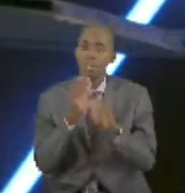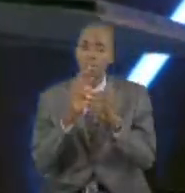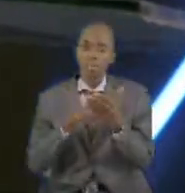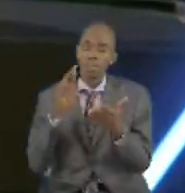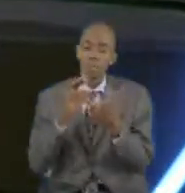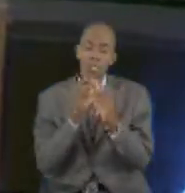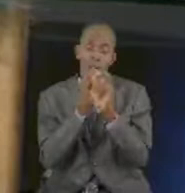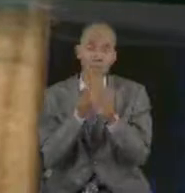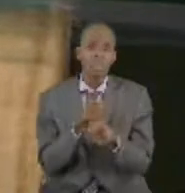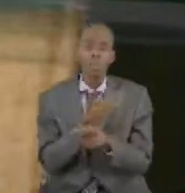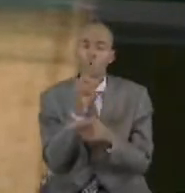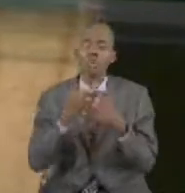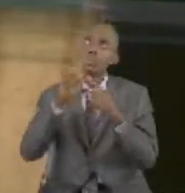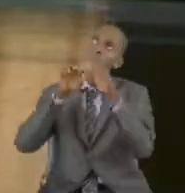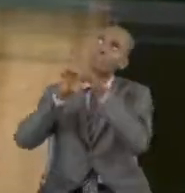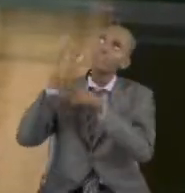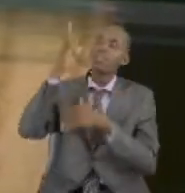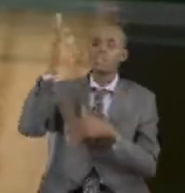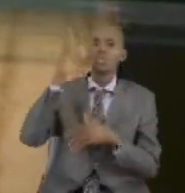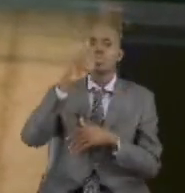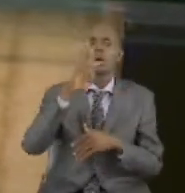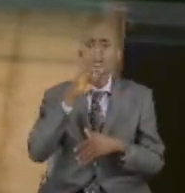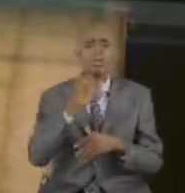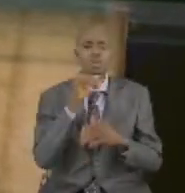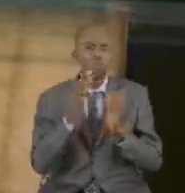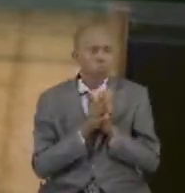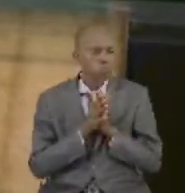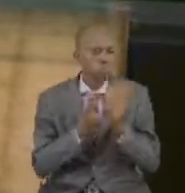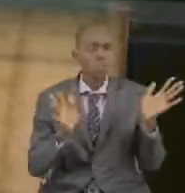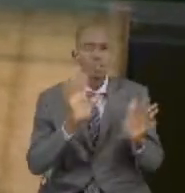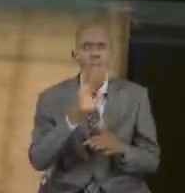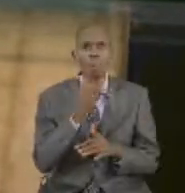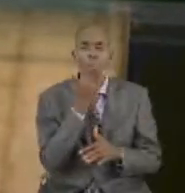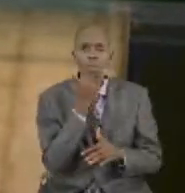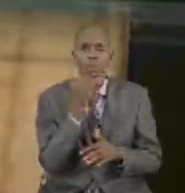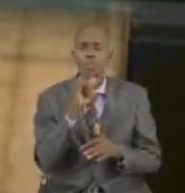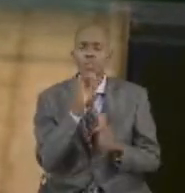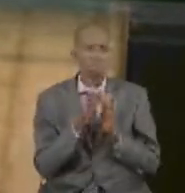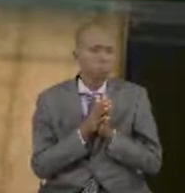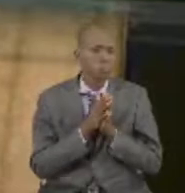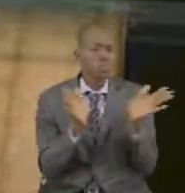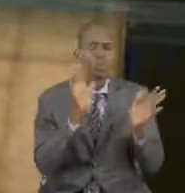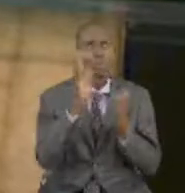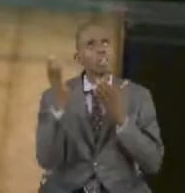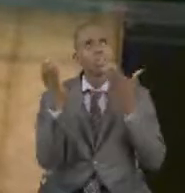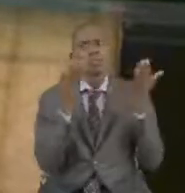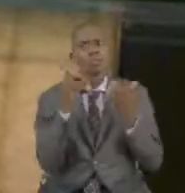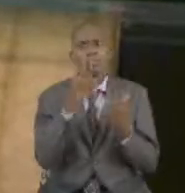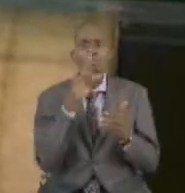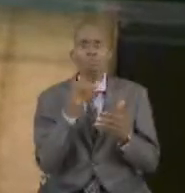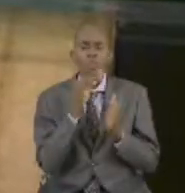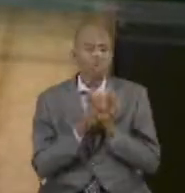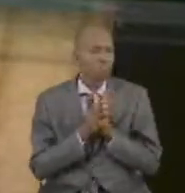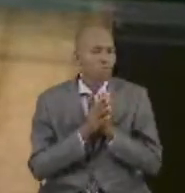de l'autre côté si tu ne se pose pas tant d'erreurs c'est n'est ce pas ta vie je n'espère pas ton service